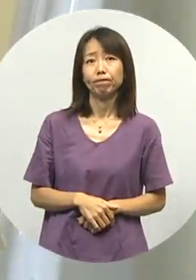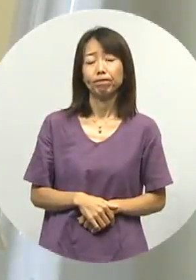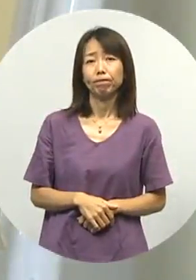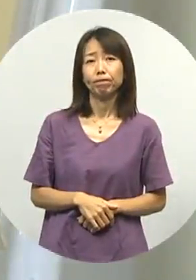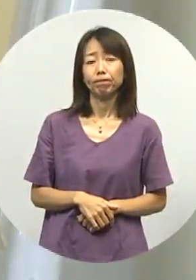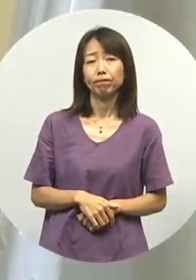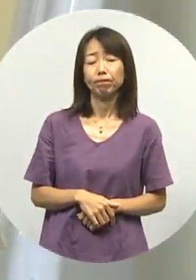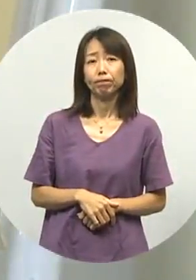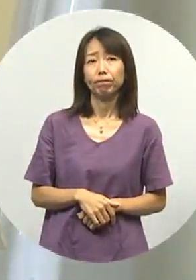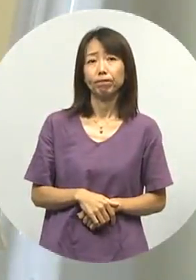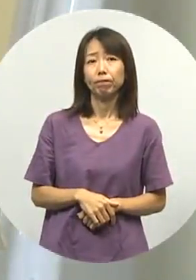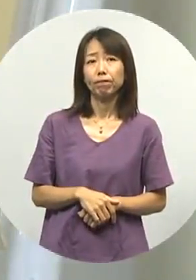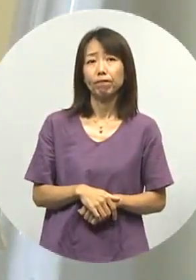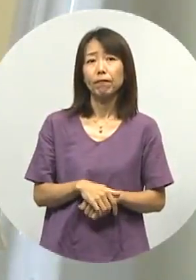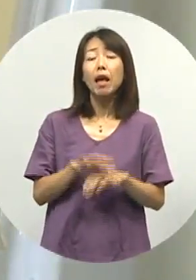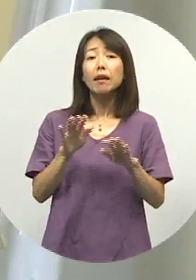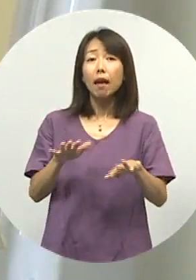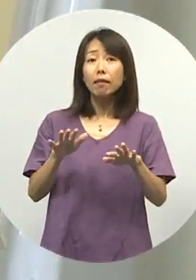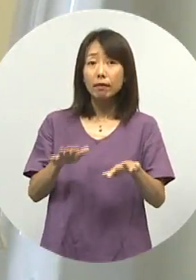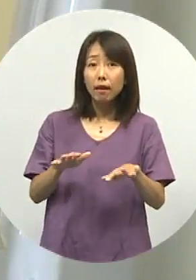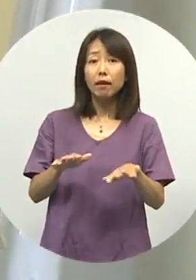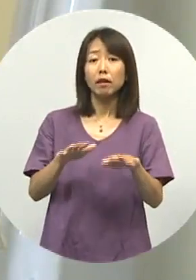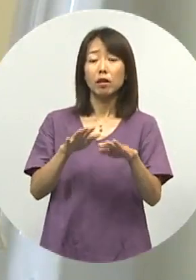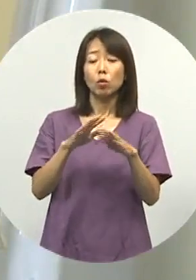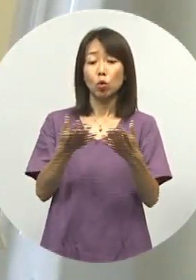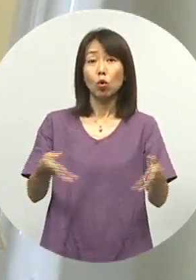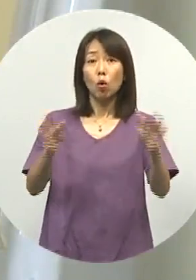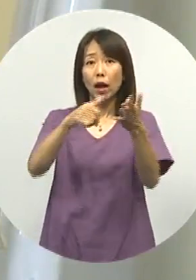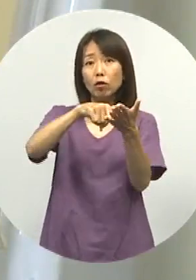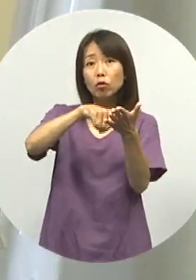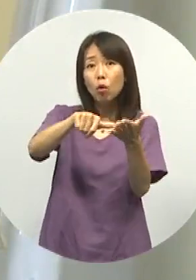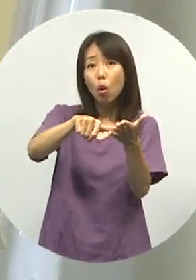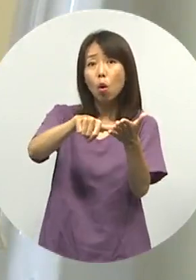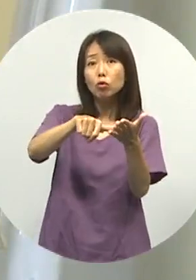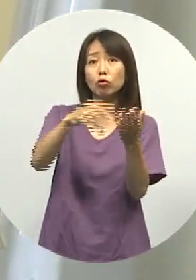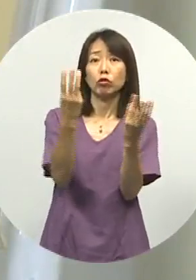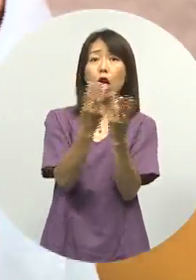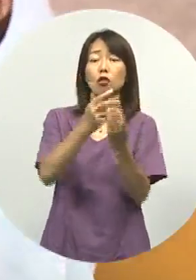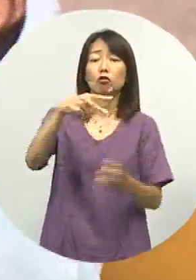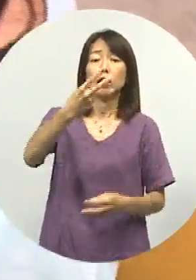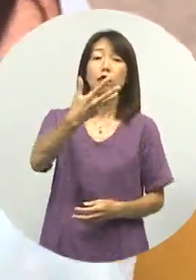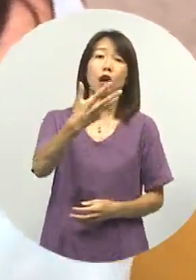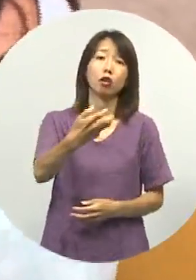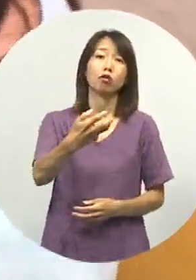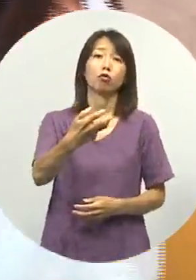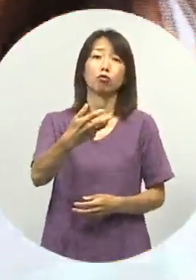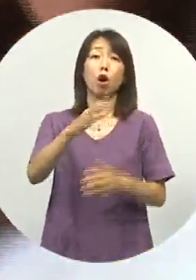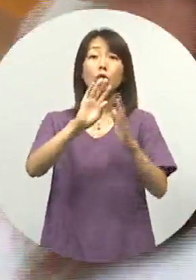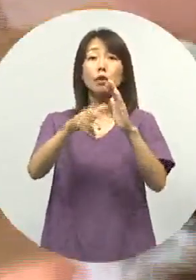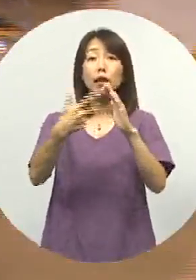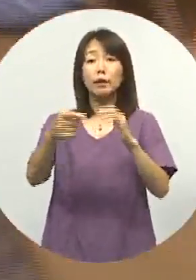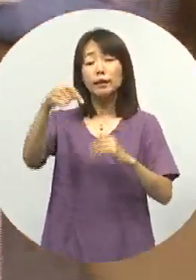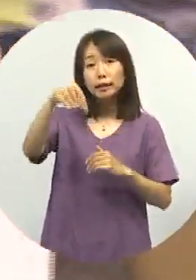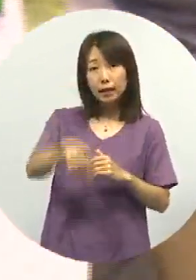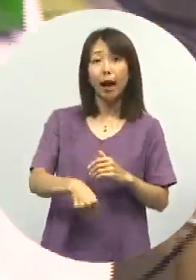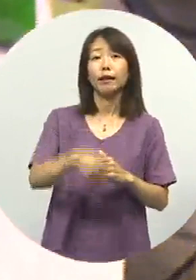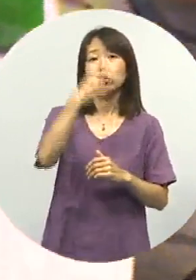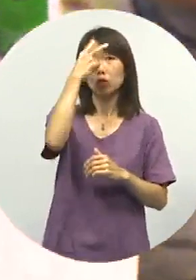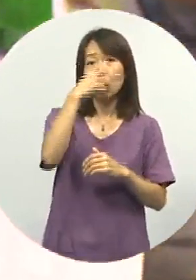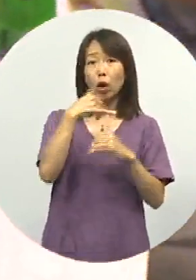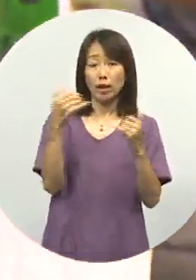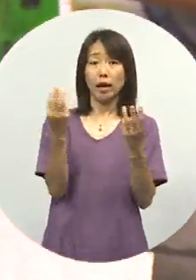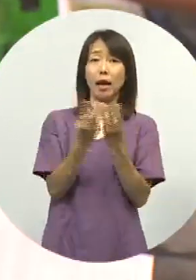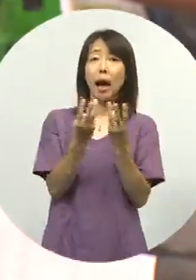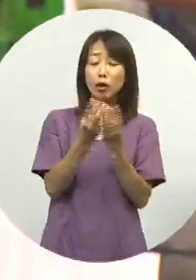現在展示図書館の登録者数はおよそ280名。藤沢市在住の視覚障害者